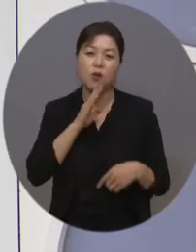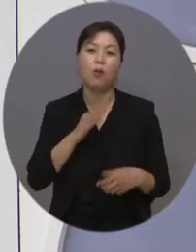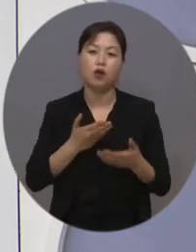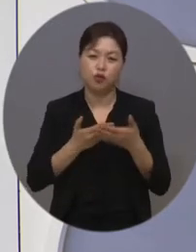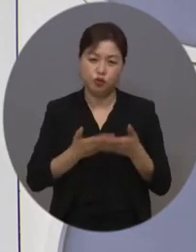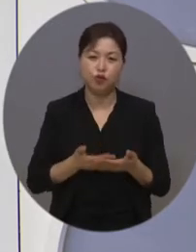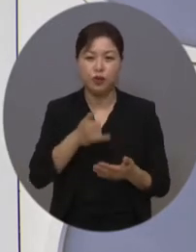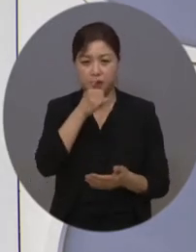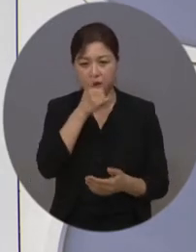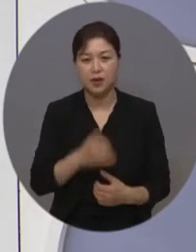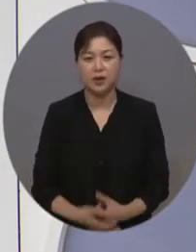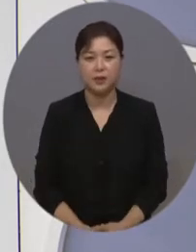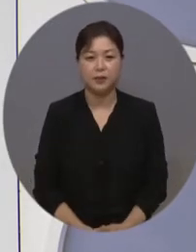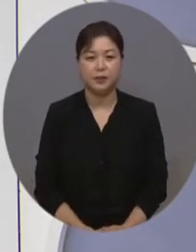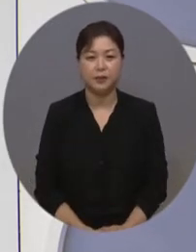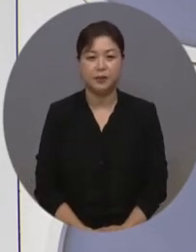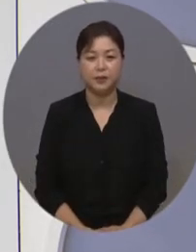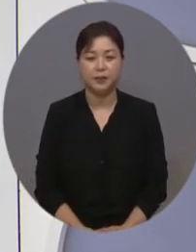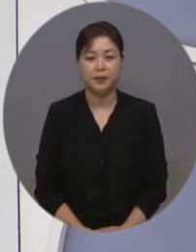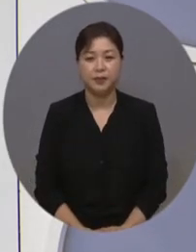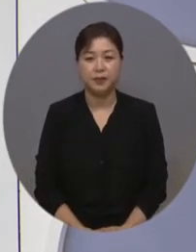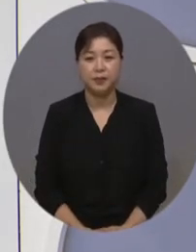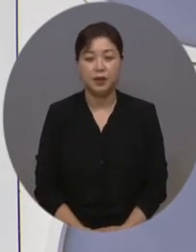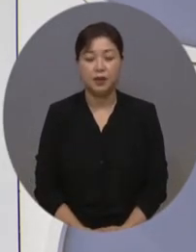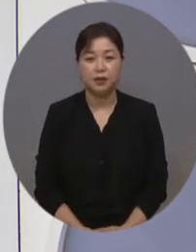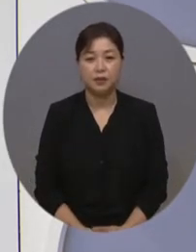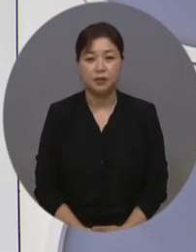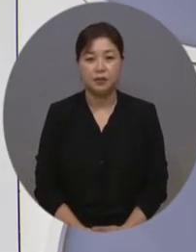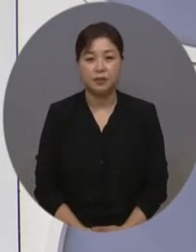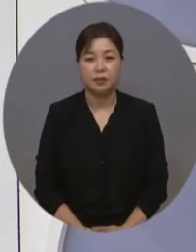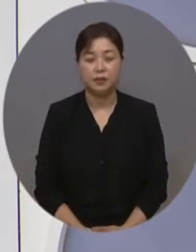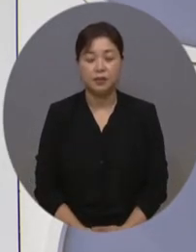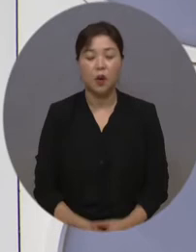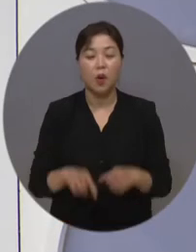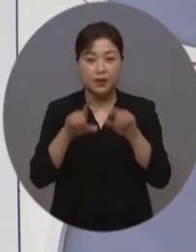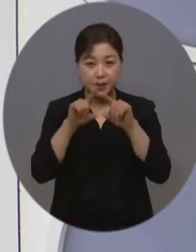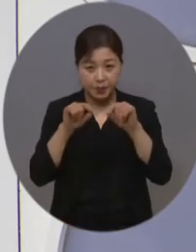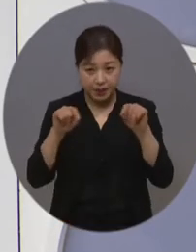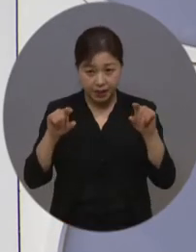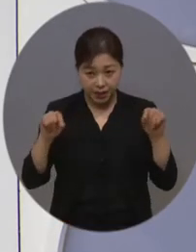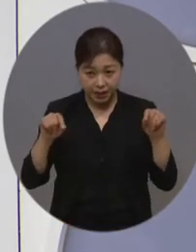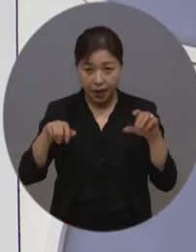이제 게 하나고. 그 다음에는 이제 우리가 이 음식을 먹는데